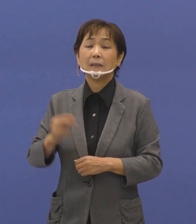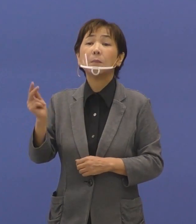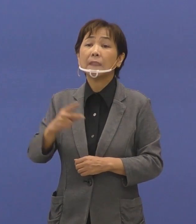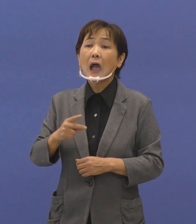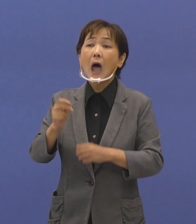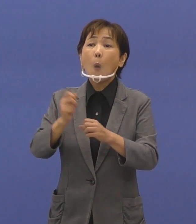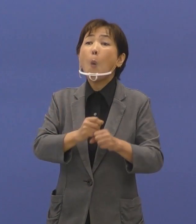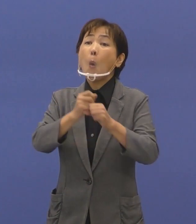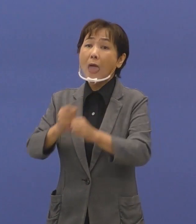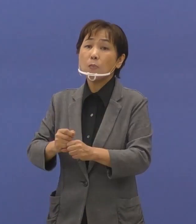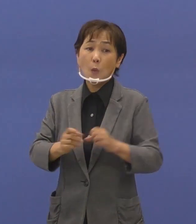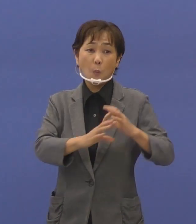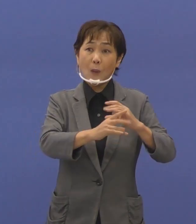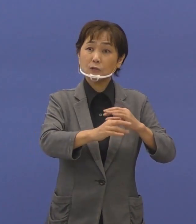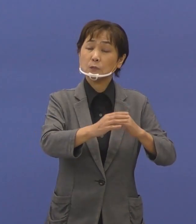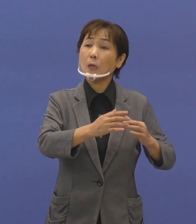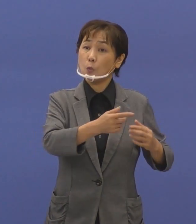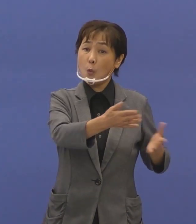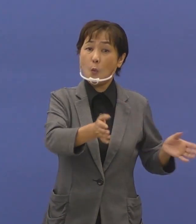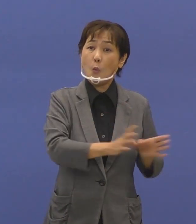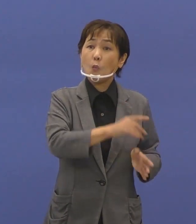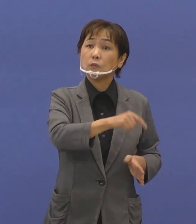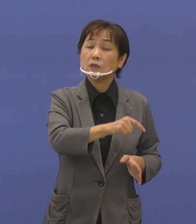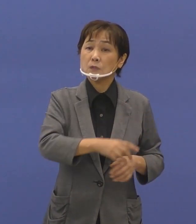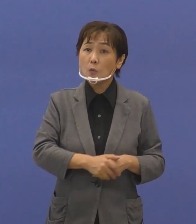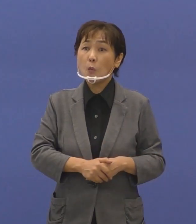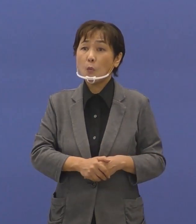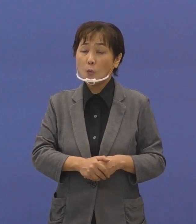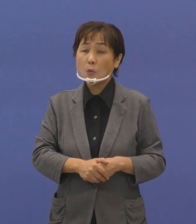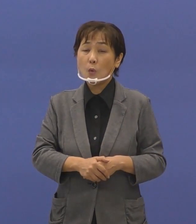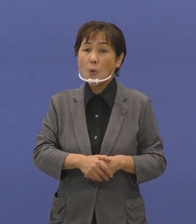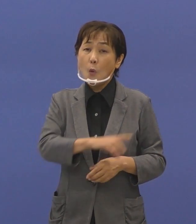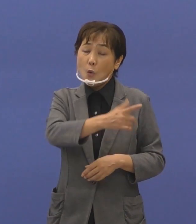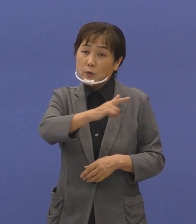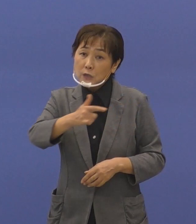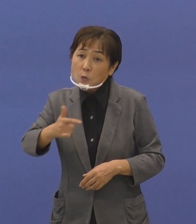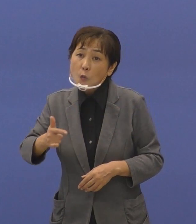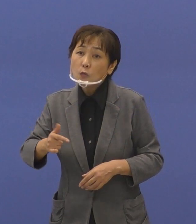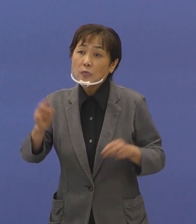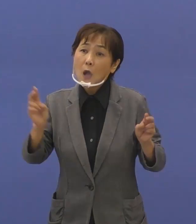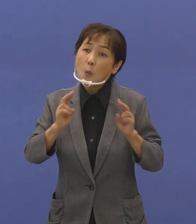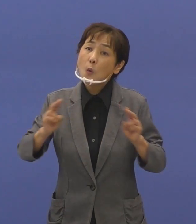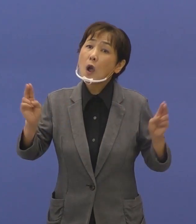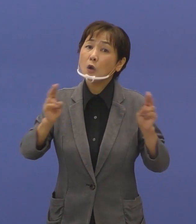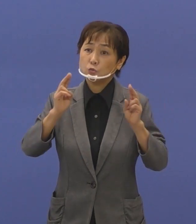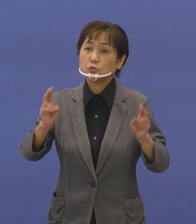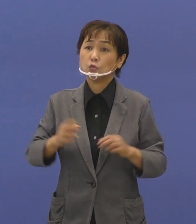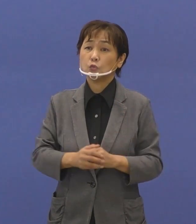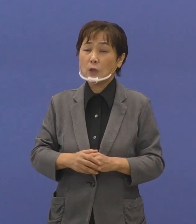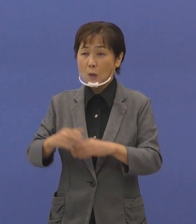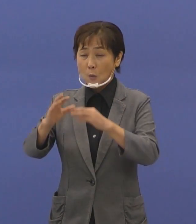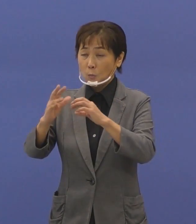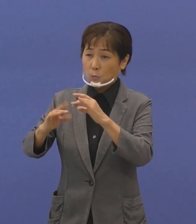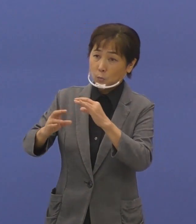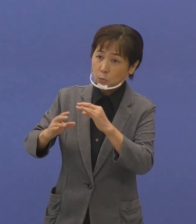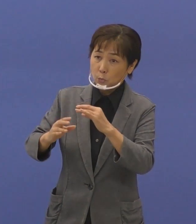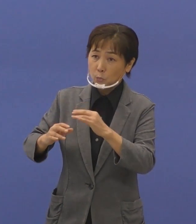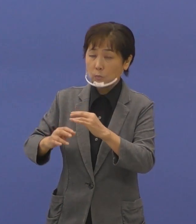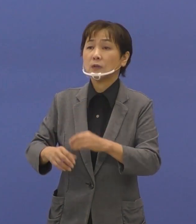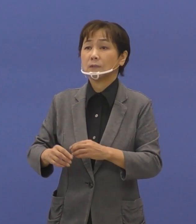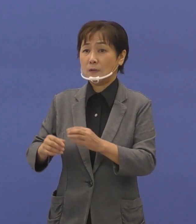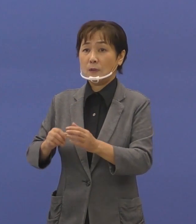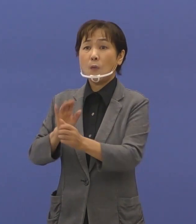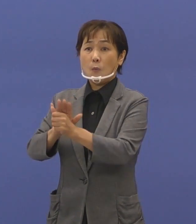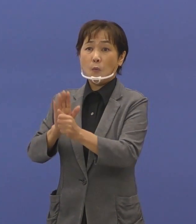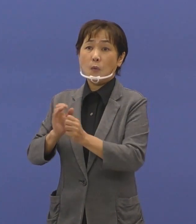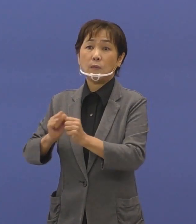ね、1回戦もすごいいろんな曲を次々に演奏して立派なブラスバンドだと思っていたら、実